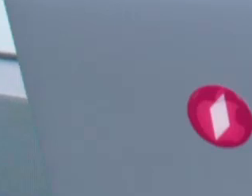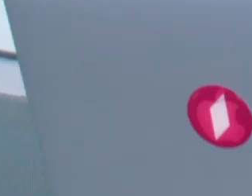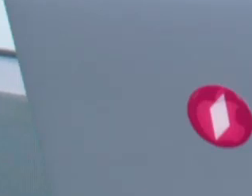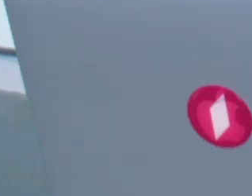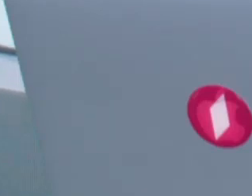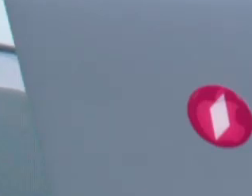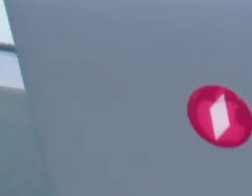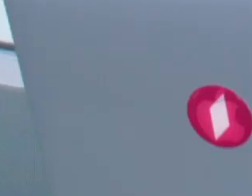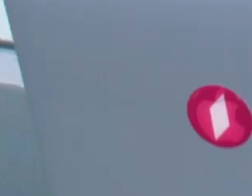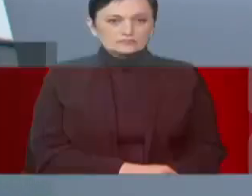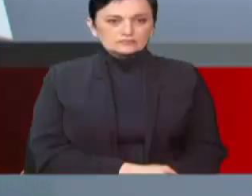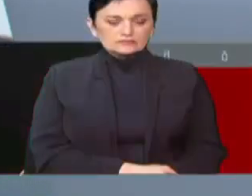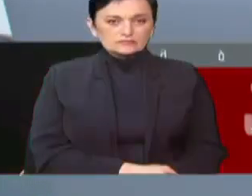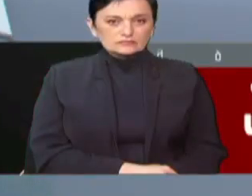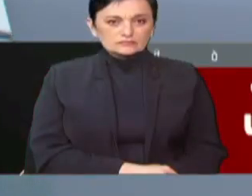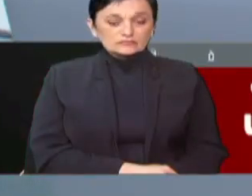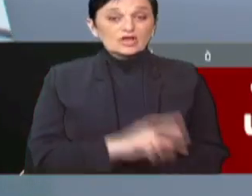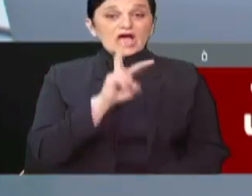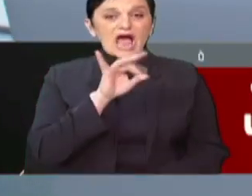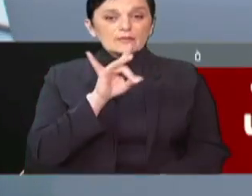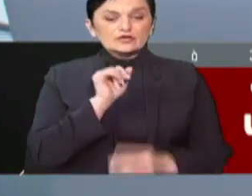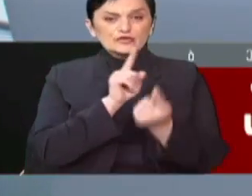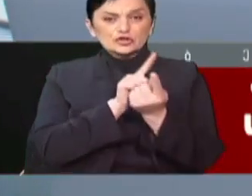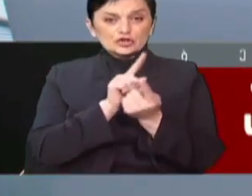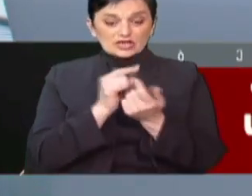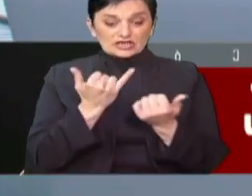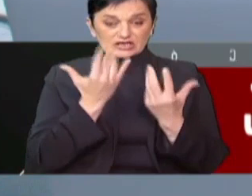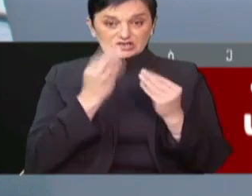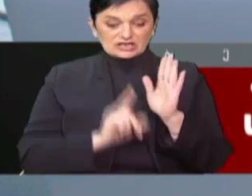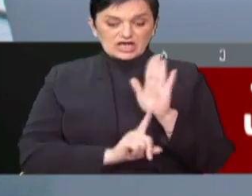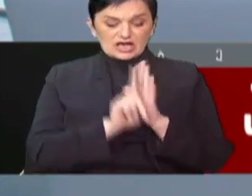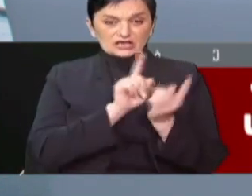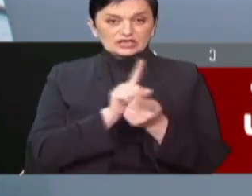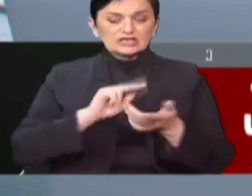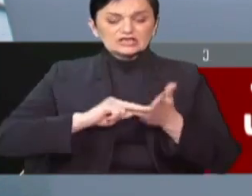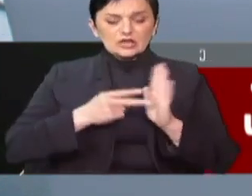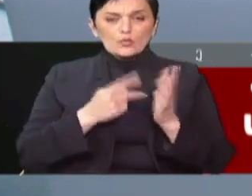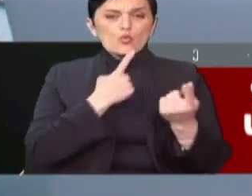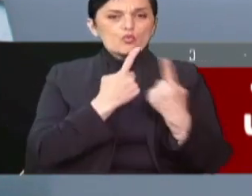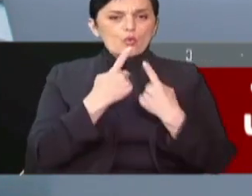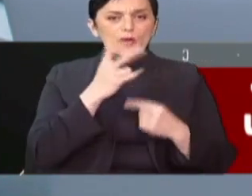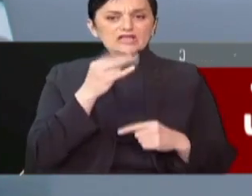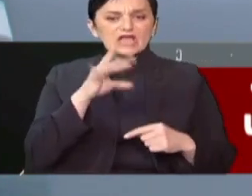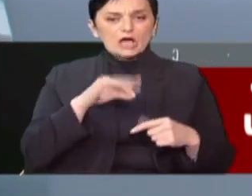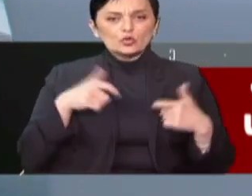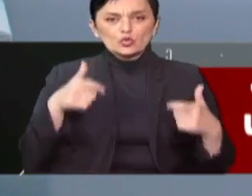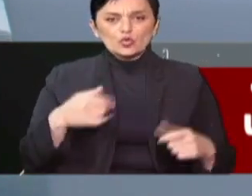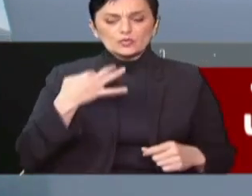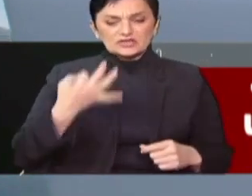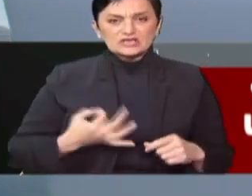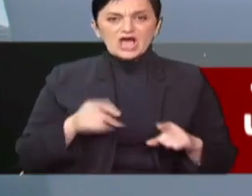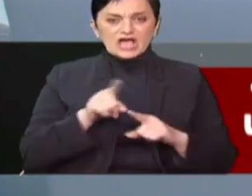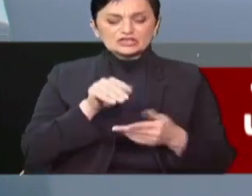საქართველოს პრემიერი ვიზიტით ბრიუსელში იმყოფება ირაკლი ღარიბაშვილი შეხვედრებს დღეიდან გამართავს. დაგეგმილია მოლაპარაკებები ნატოს გენერალურ მდივანთან,